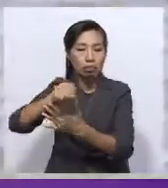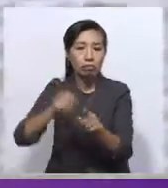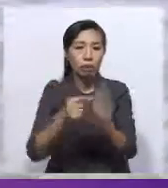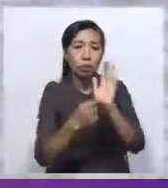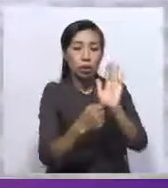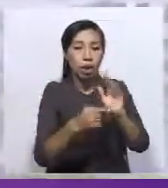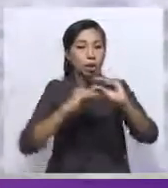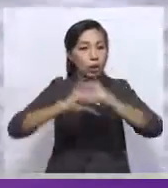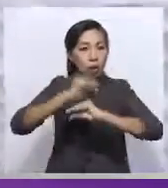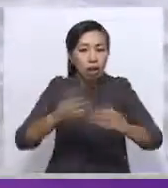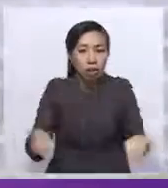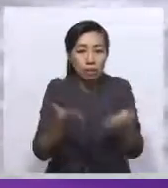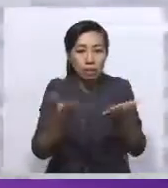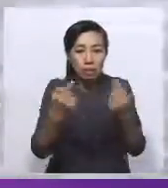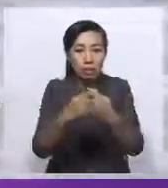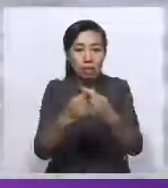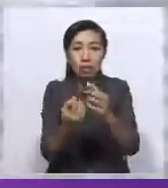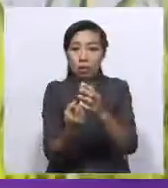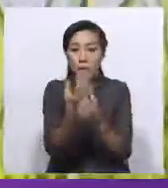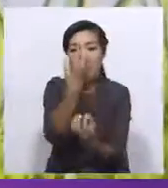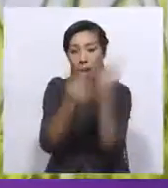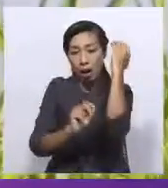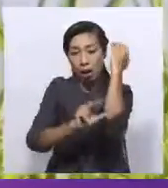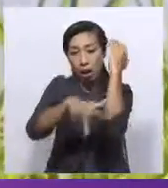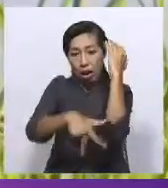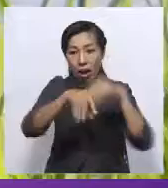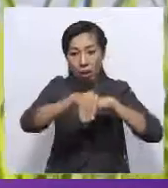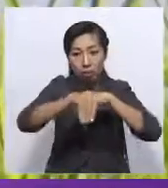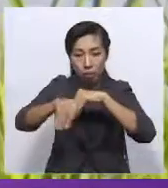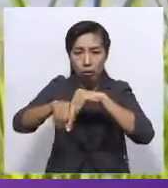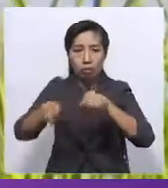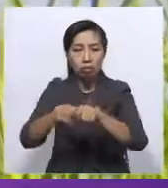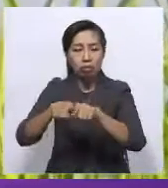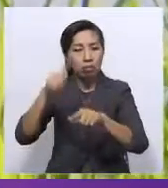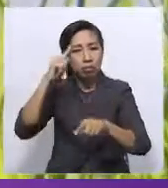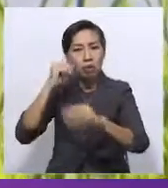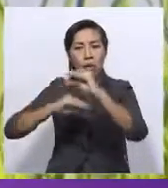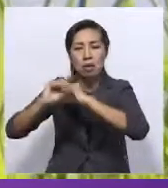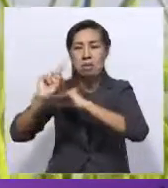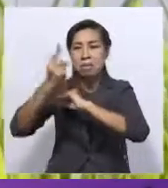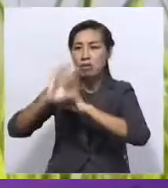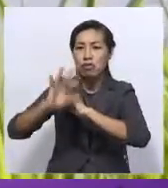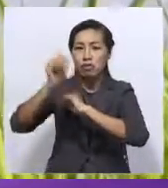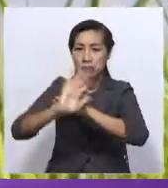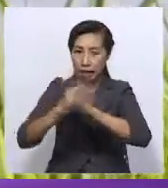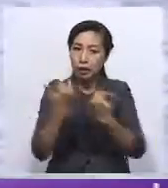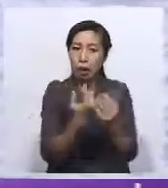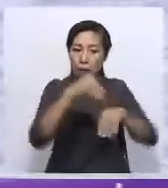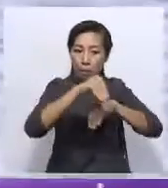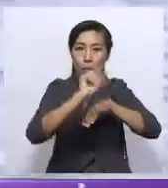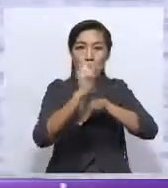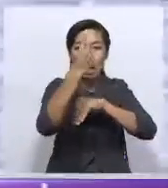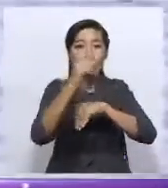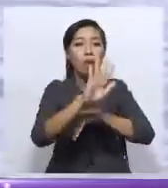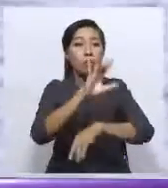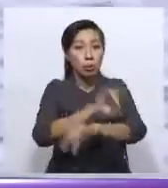โครงการสนับสนุนการปลูกและบำรุงป่าชายเลนทดแทนโครงการฟื้นฟูป่าชายเลนงอกใหม่ในจังหวัดเพชรบุรีโคร